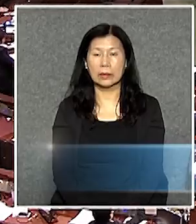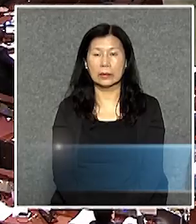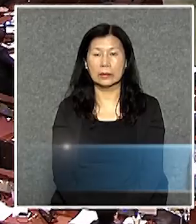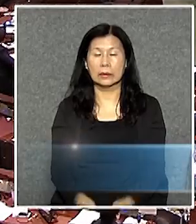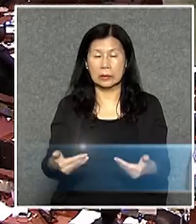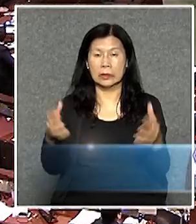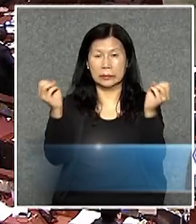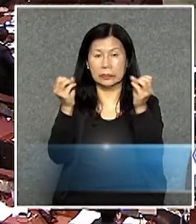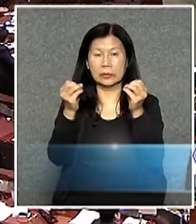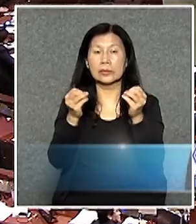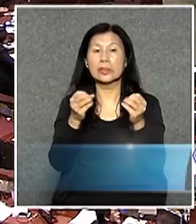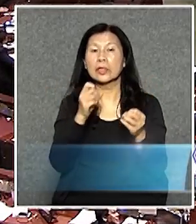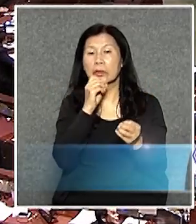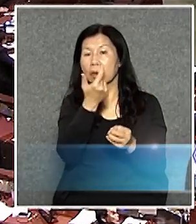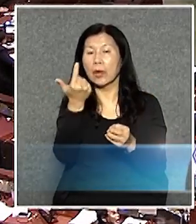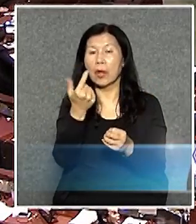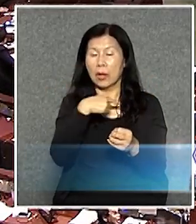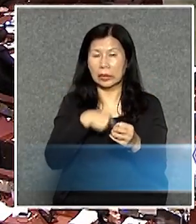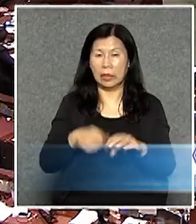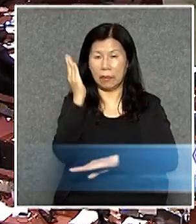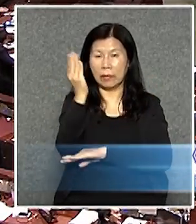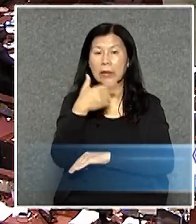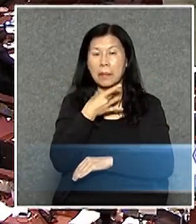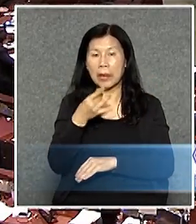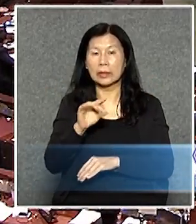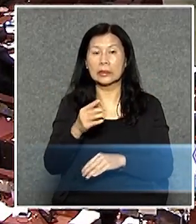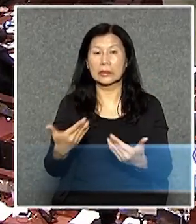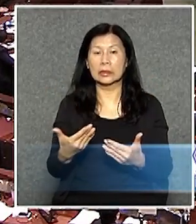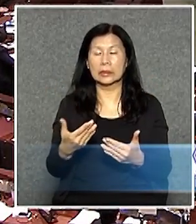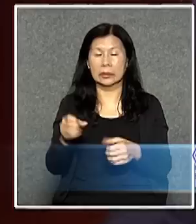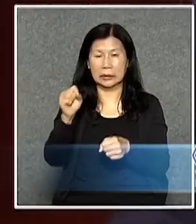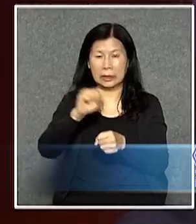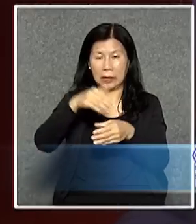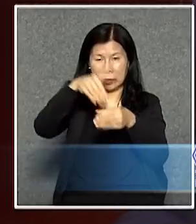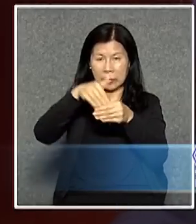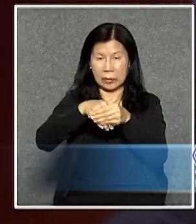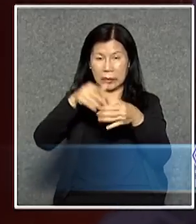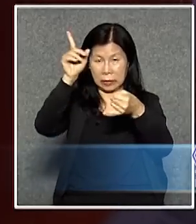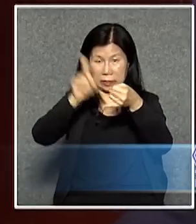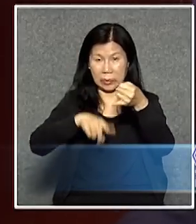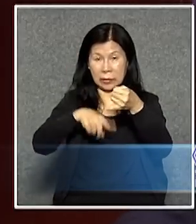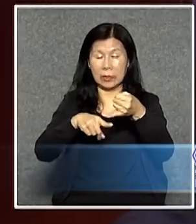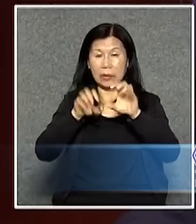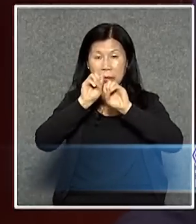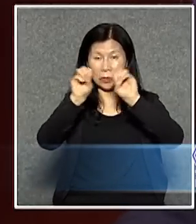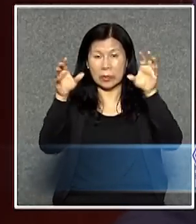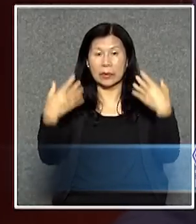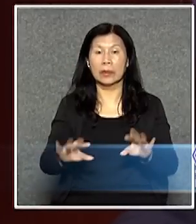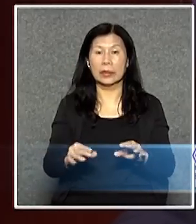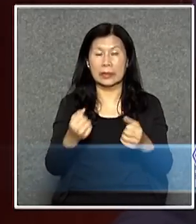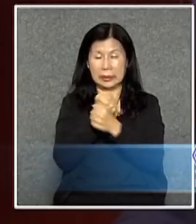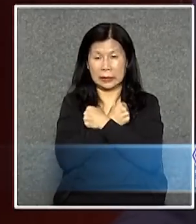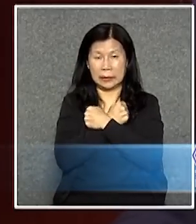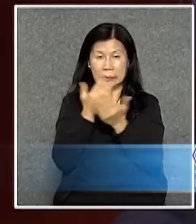呢項辯論咧，仲有多位議員未能發言，我不會將辯論付諸表決。喺我最後一次宣布休會之